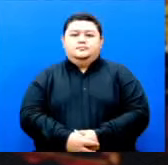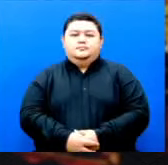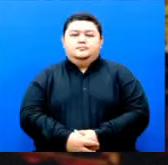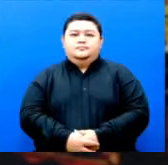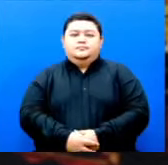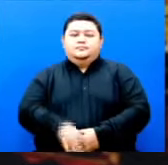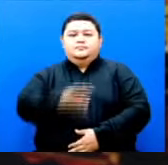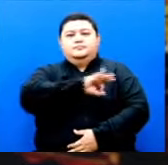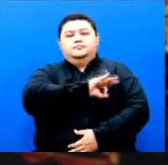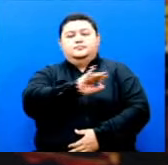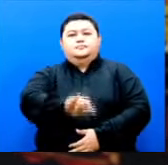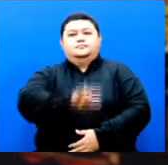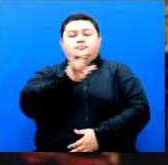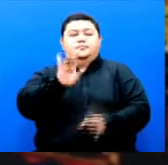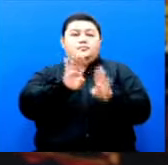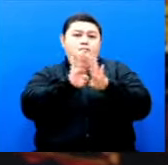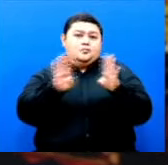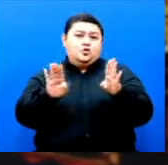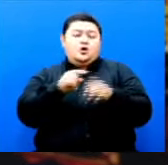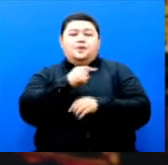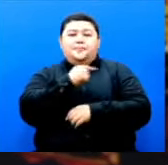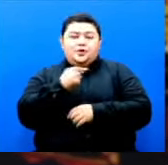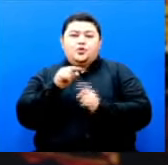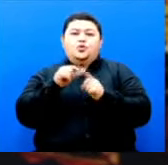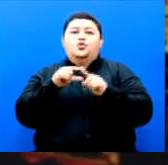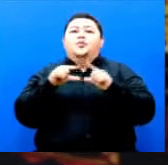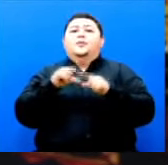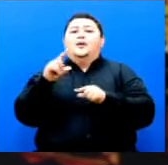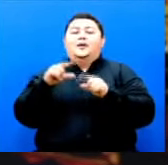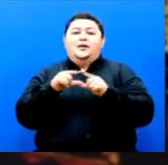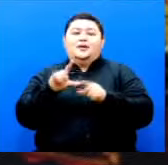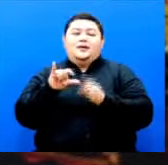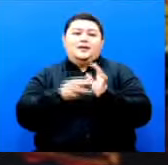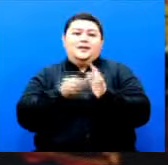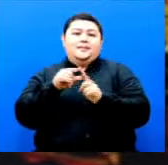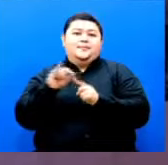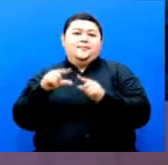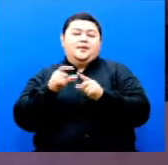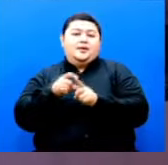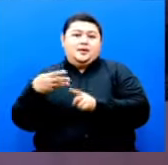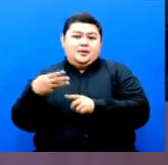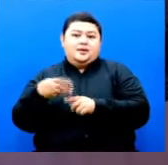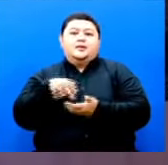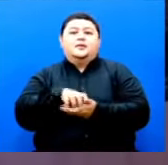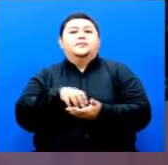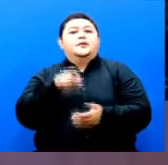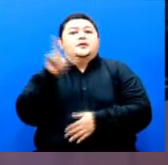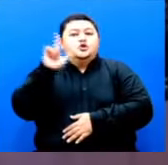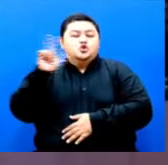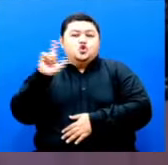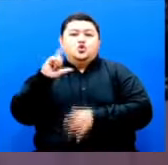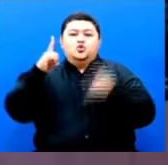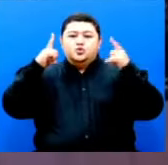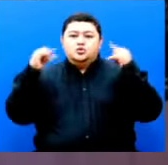Pemirsa, Presiden Joko Widodo membuka Pekan Paralimpiade Nasional ke-17 yang digelar di Stadion Manahan, Solo, Jawa